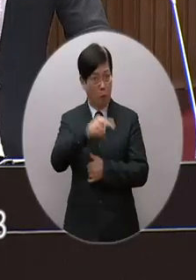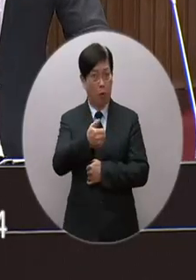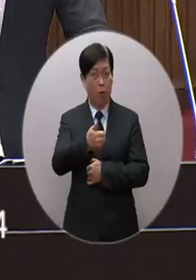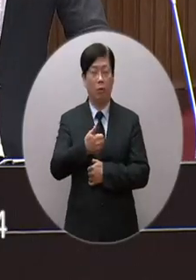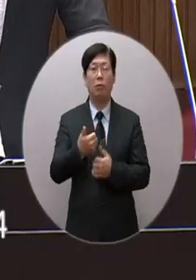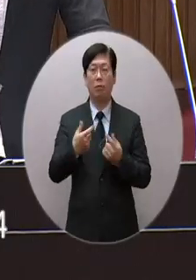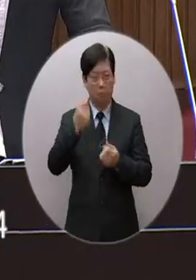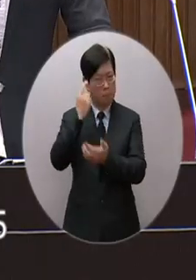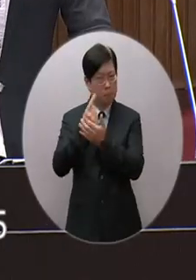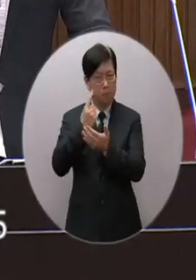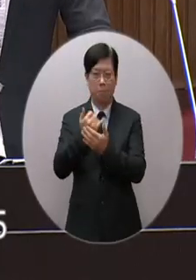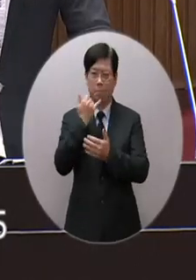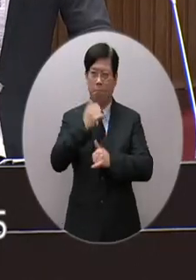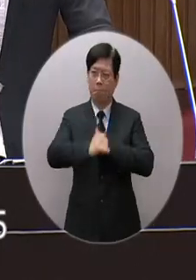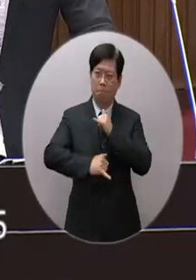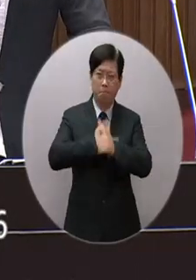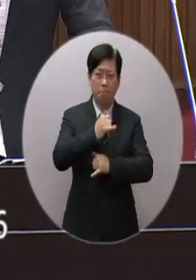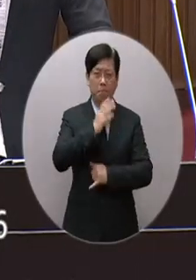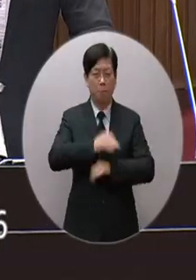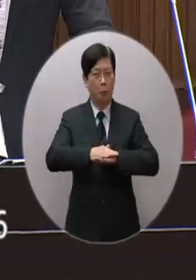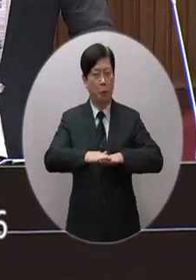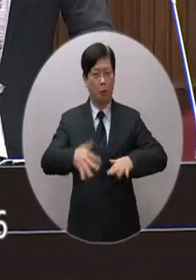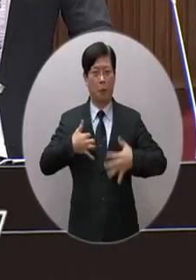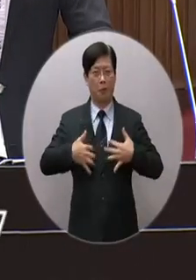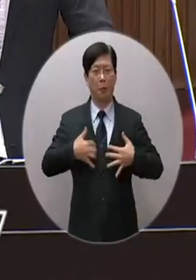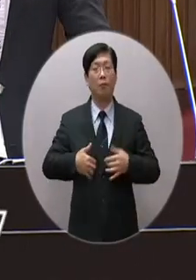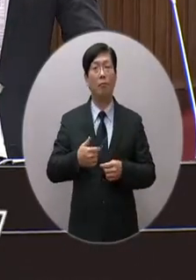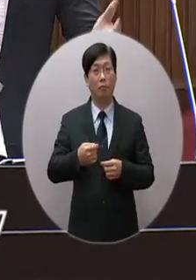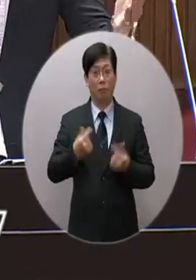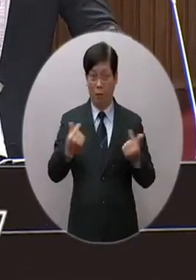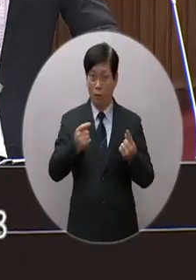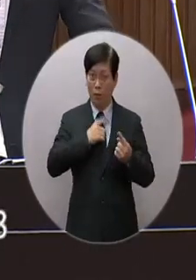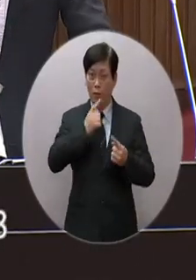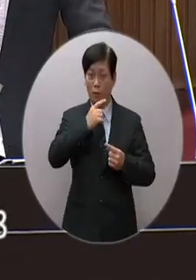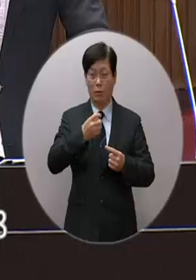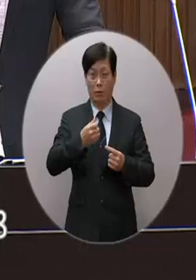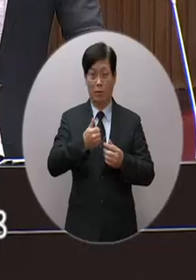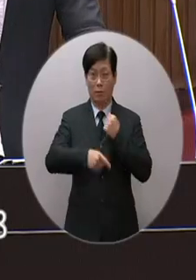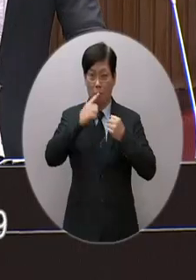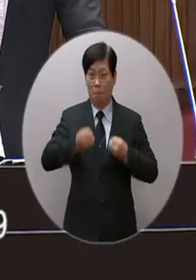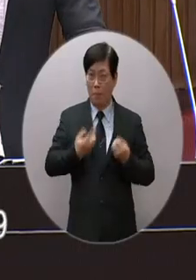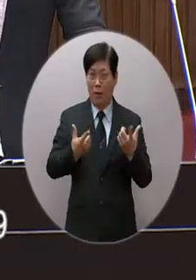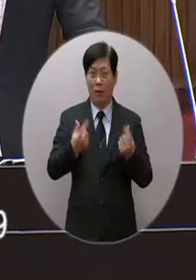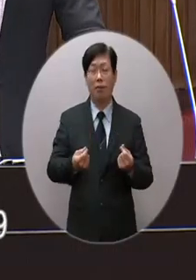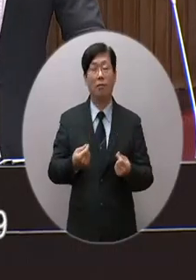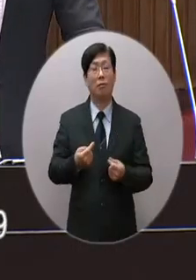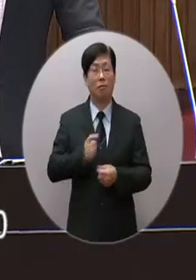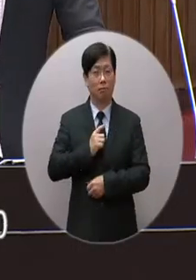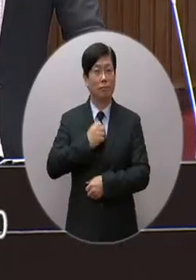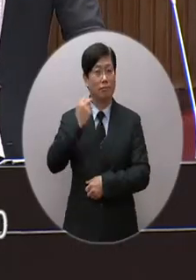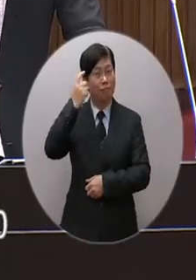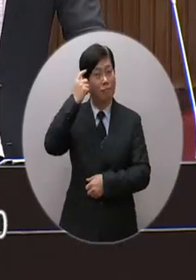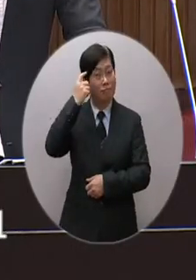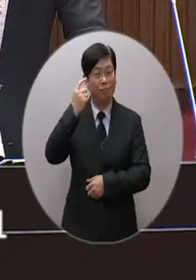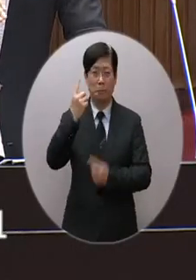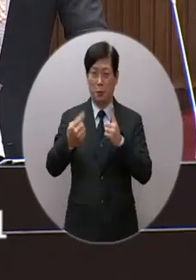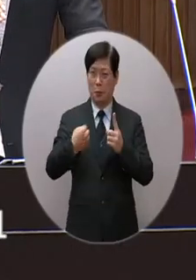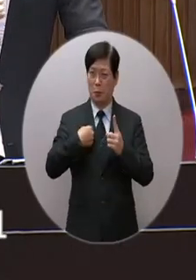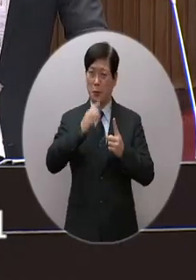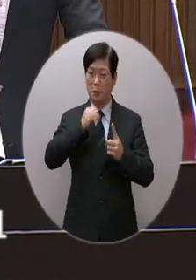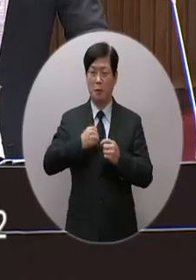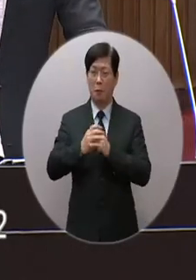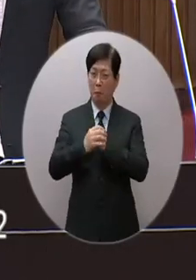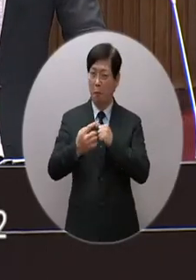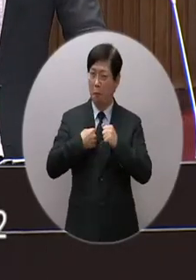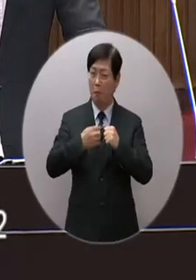家都可以每一天过的日子是安居乐业，就那边说大家你过生日同样，这样我也感觉比我希望